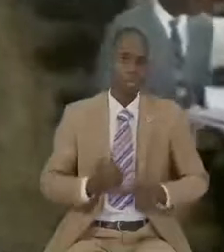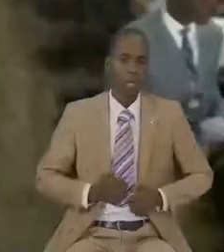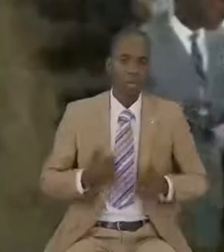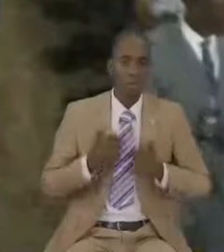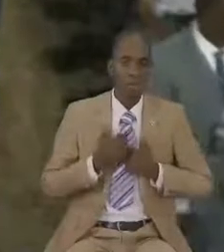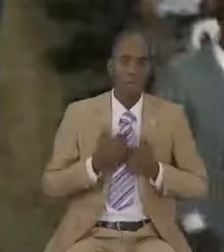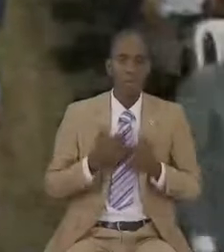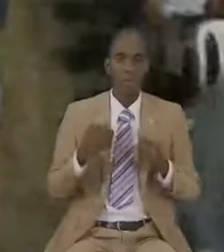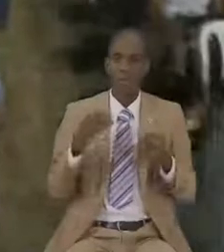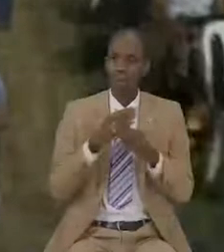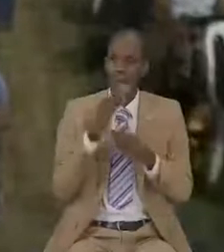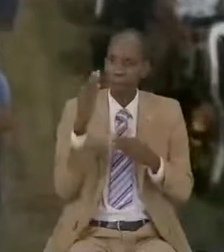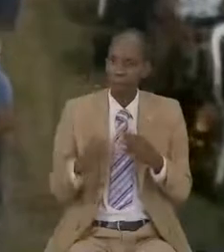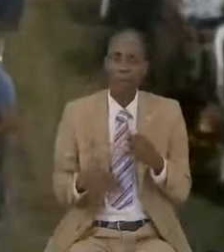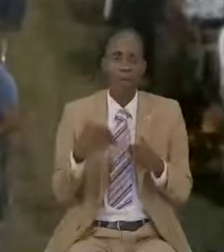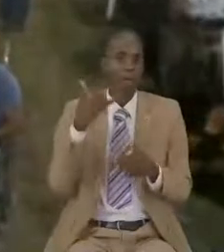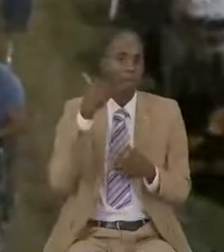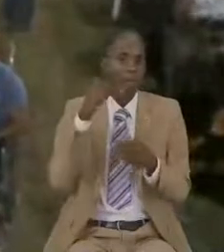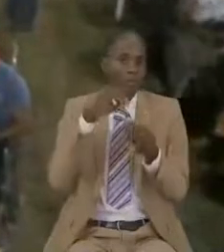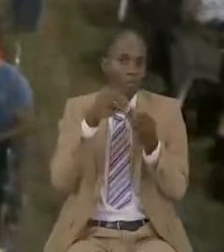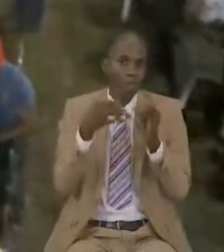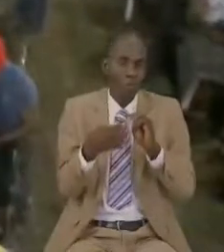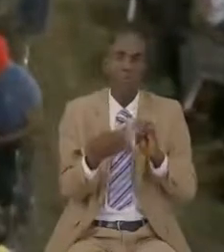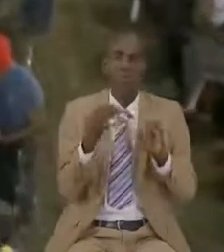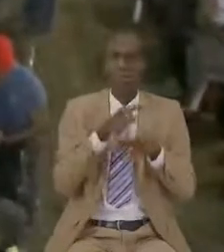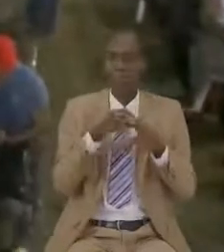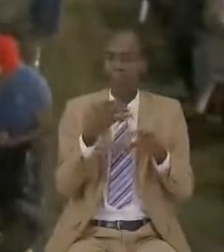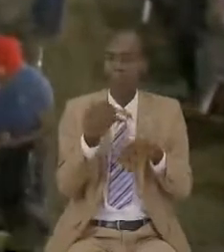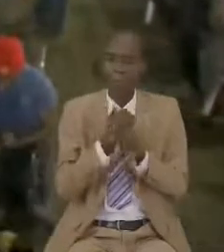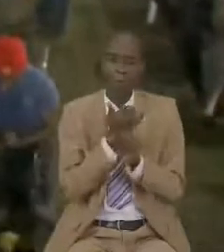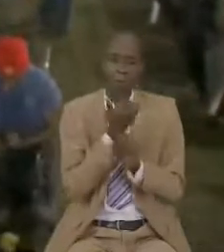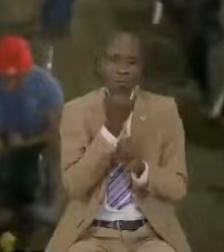Et vous qui êtes au dehors, n'importe où vous êtes.